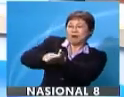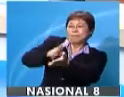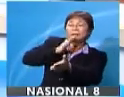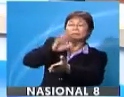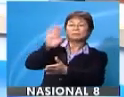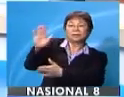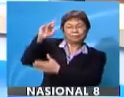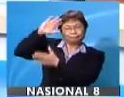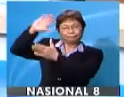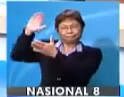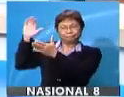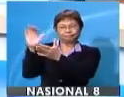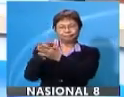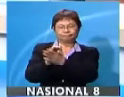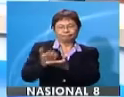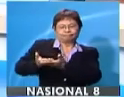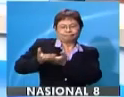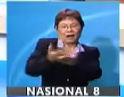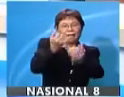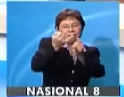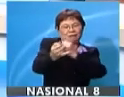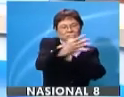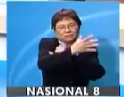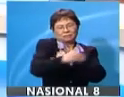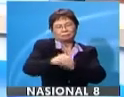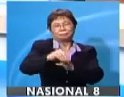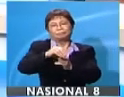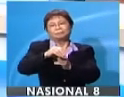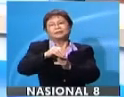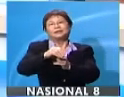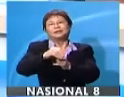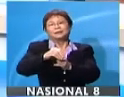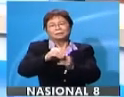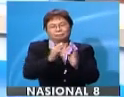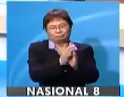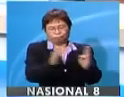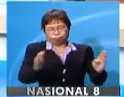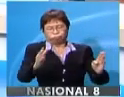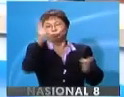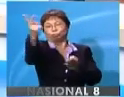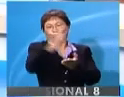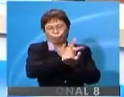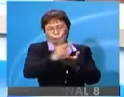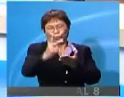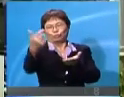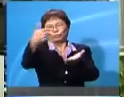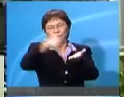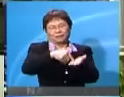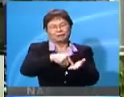pihaknya yakin menerima cadangan akhir dan terikat dalam tempoh 2 minggu lagi.